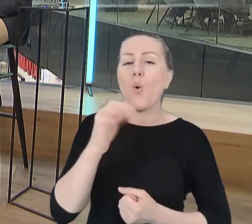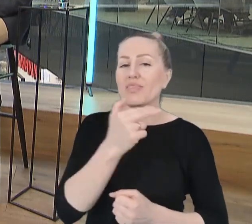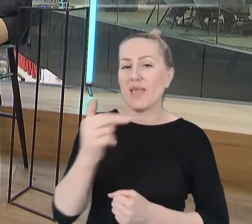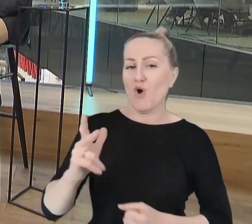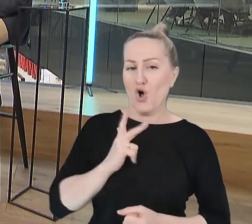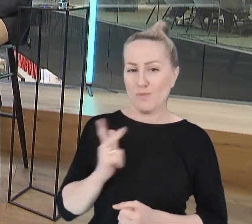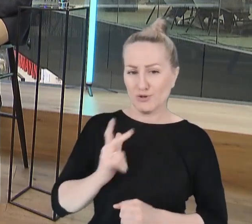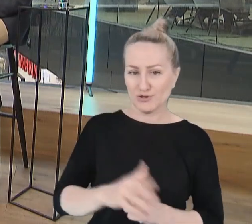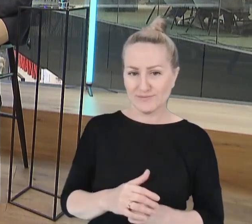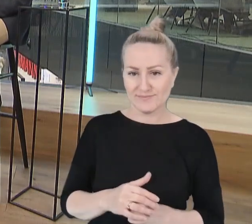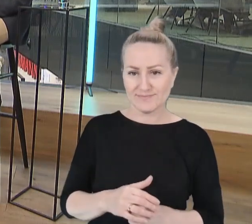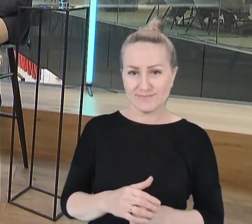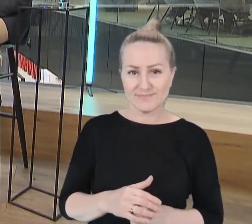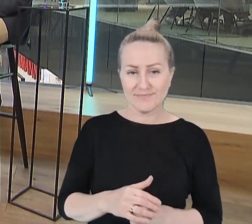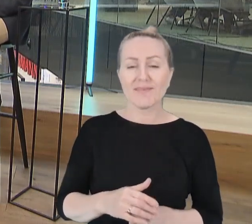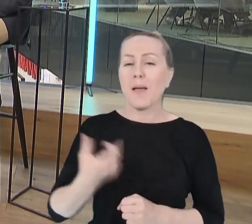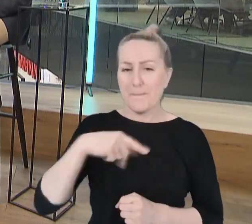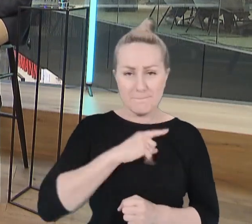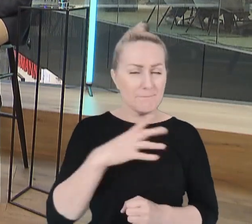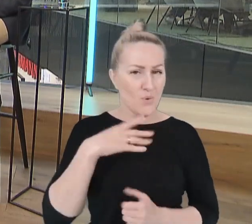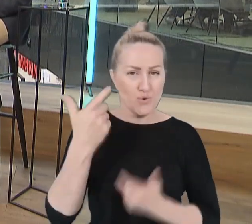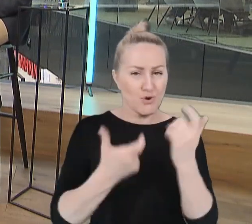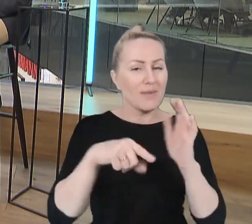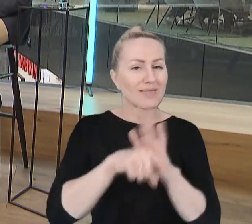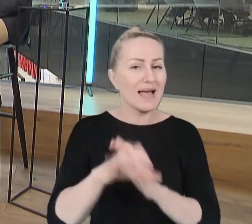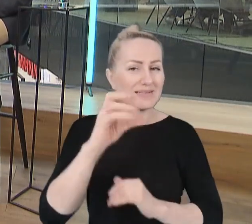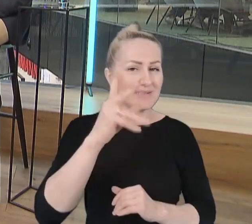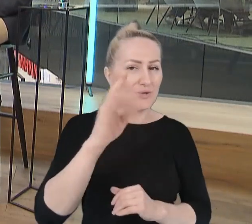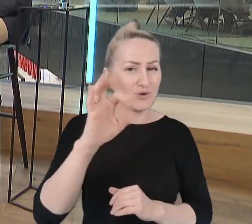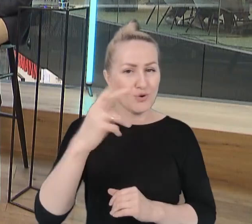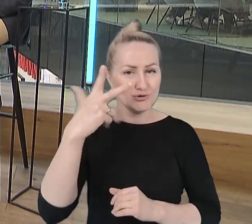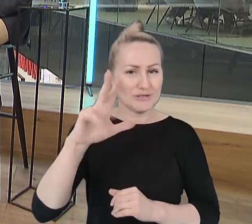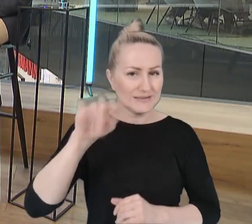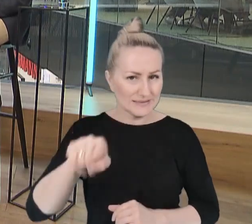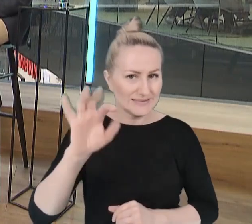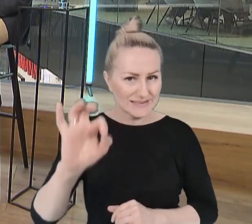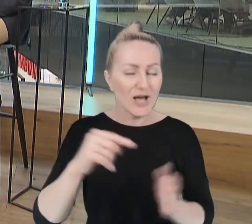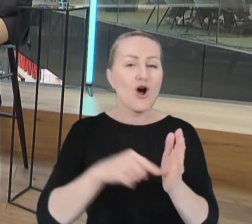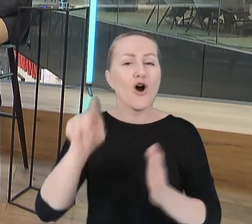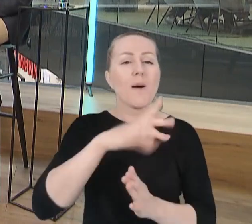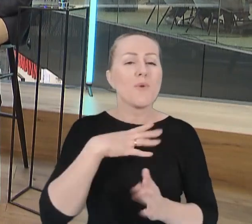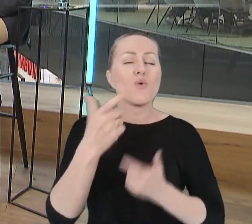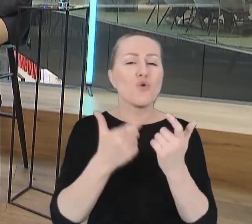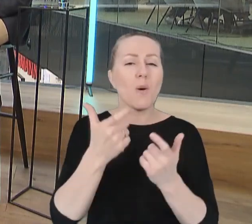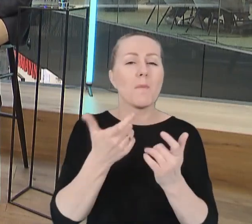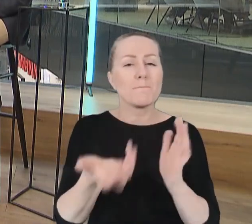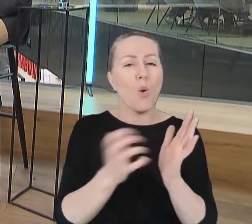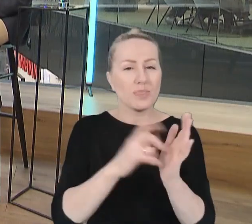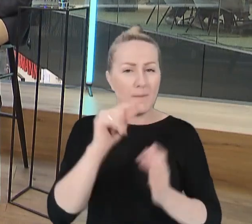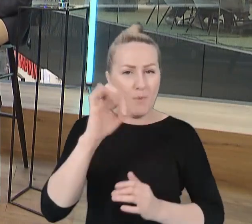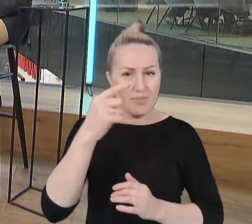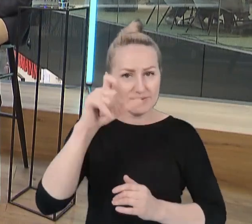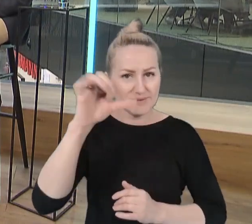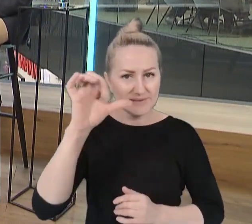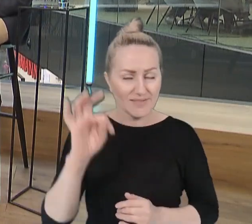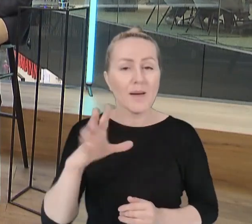Zrobiliśmy dla Sektor 3.0 podcast z Michałem Niewęgłowskim, twórcą aplikacji Intui. Mówiliśmy tam wprost sobie o ogromnym poczuciu